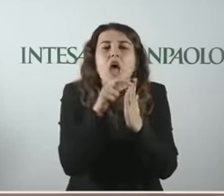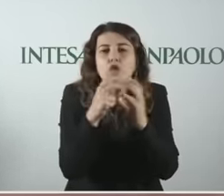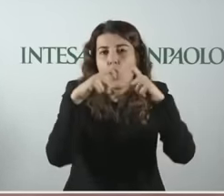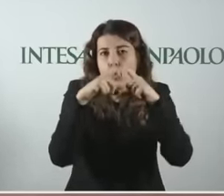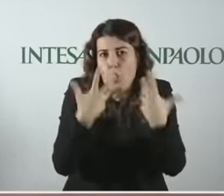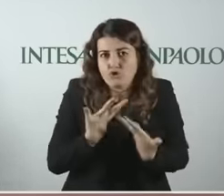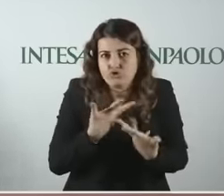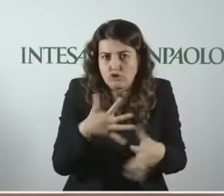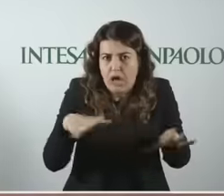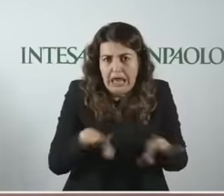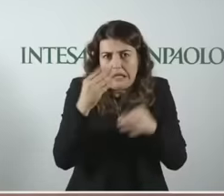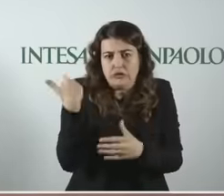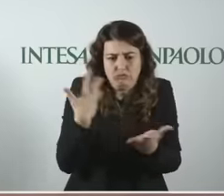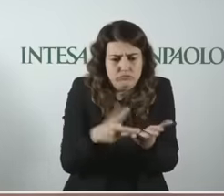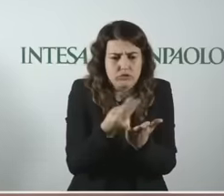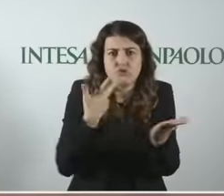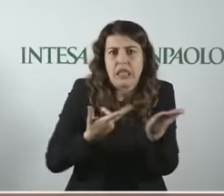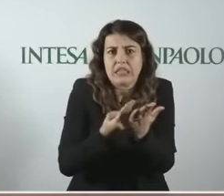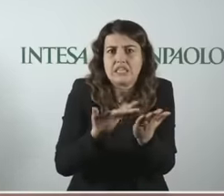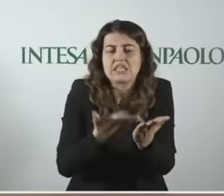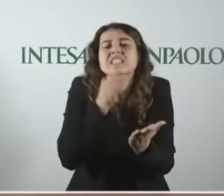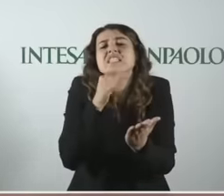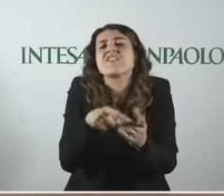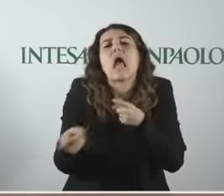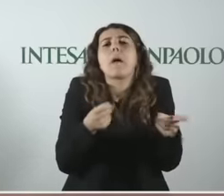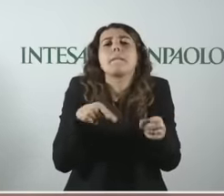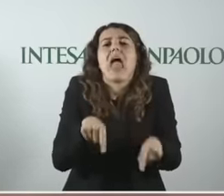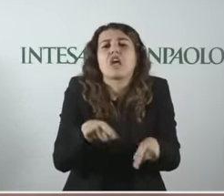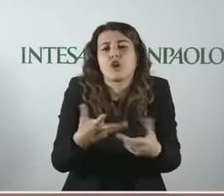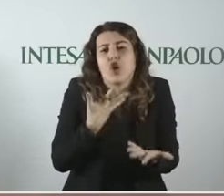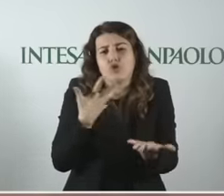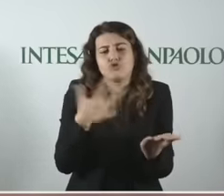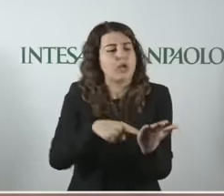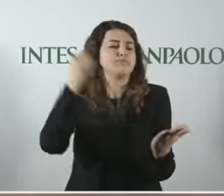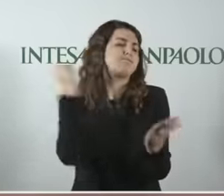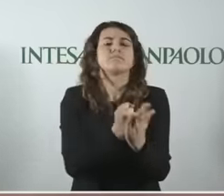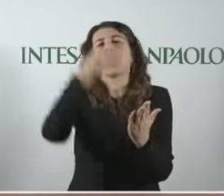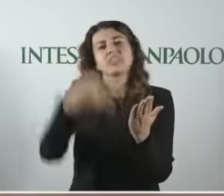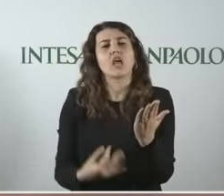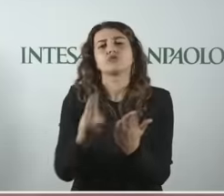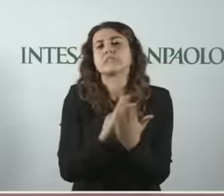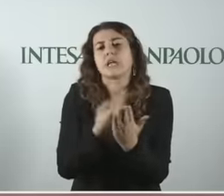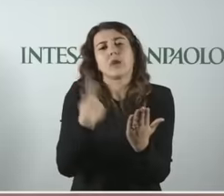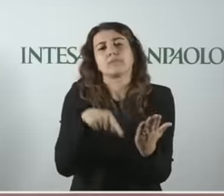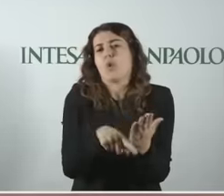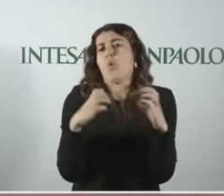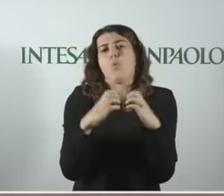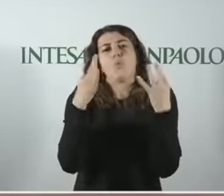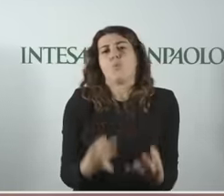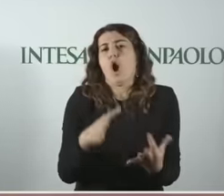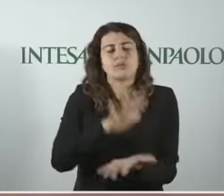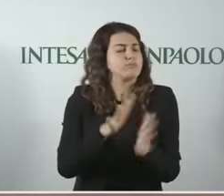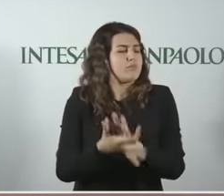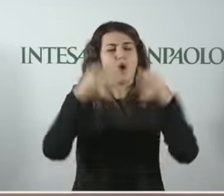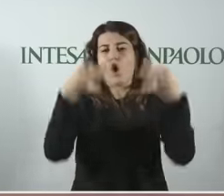dall'inizio Ecco quindi quindi evidentemente in quel momento lì si è fissata questa questa convenzione